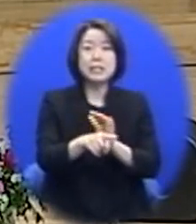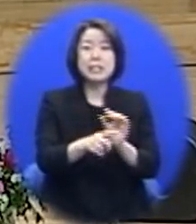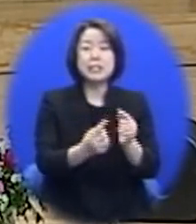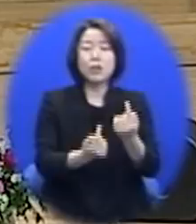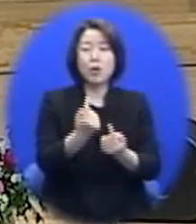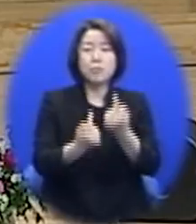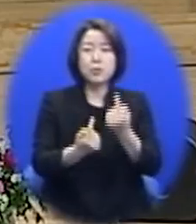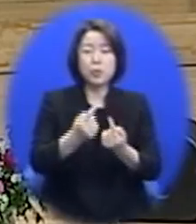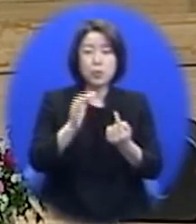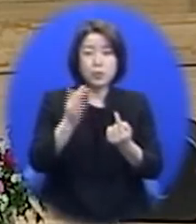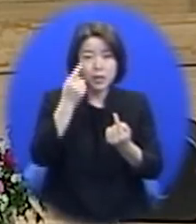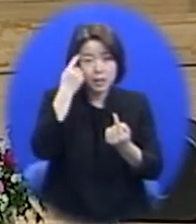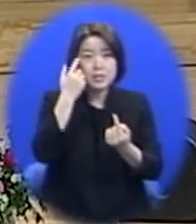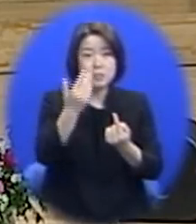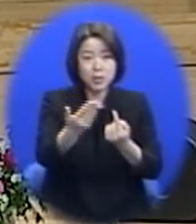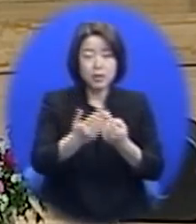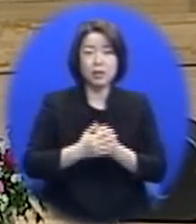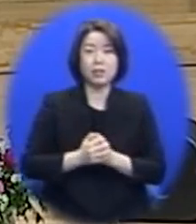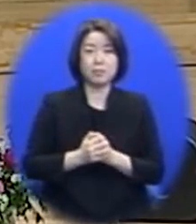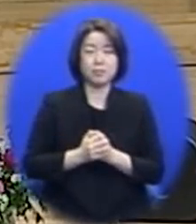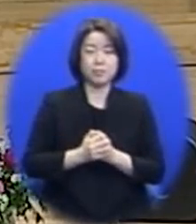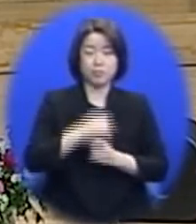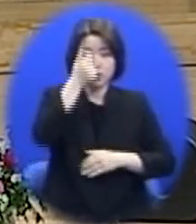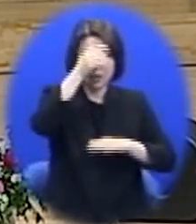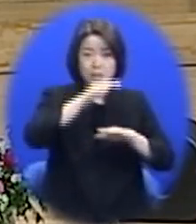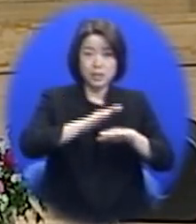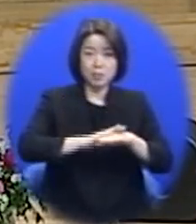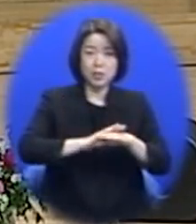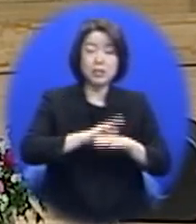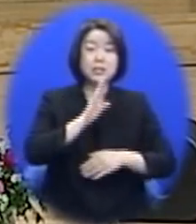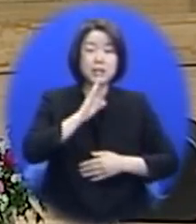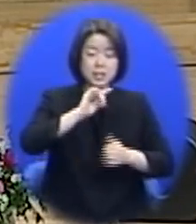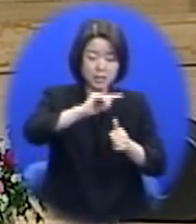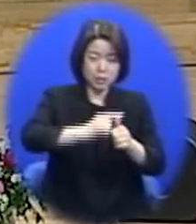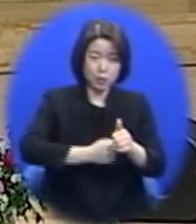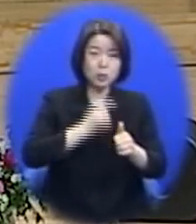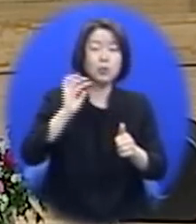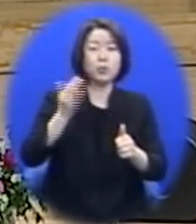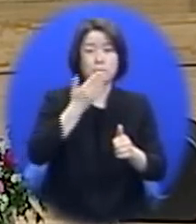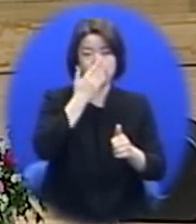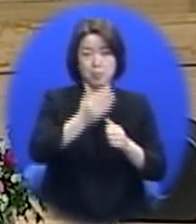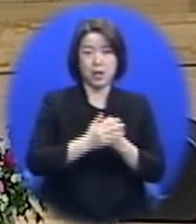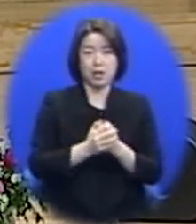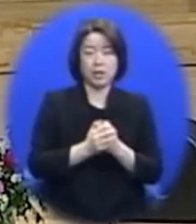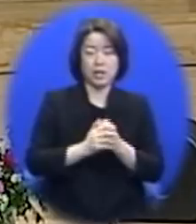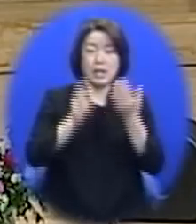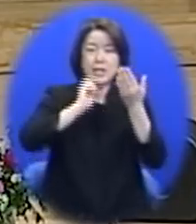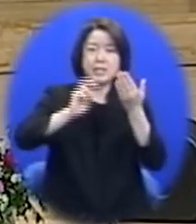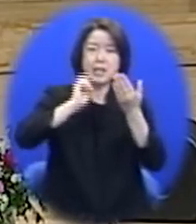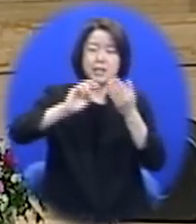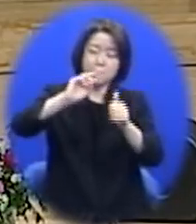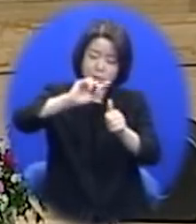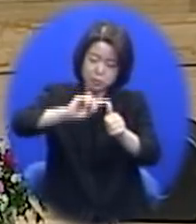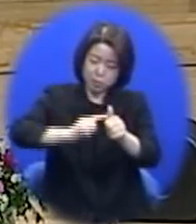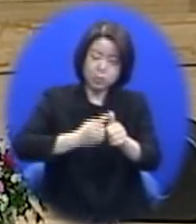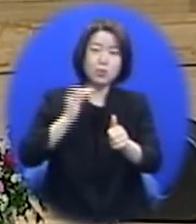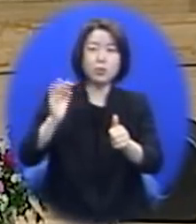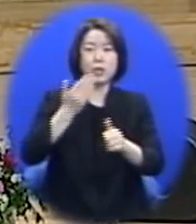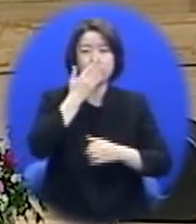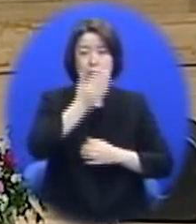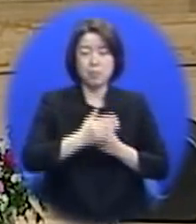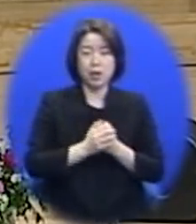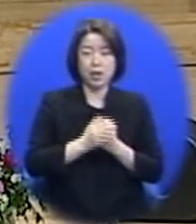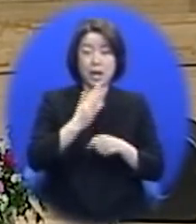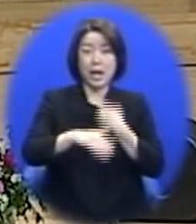있겠습니까? 예배는 사실은 저절로 되는 겁니다. 찬양도 저절로 되는 거예요. 하나님을 아는